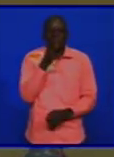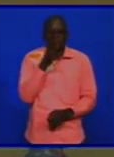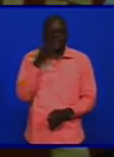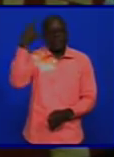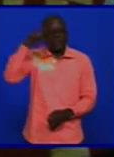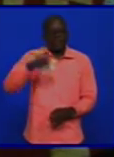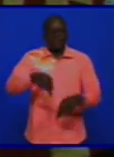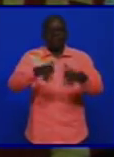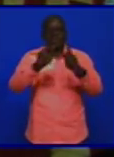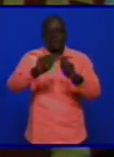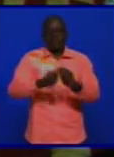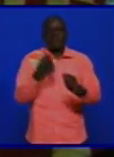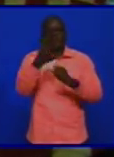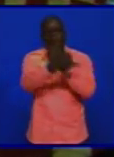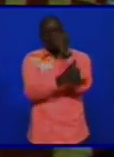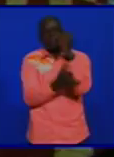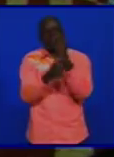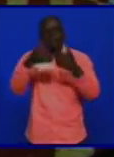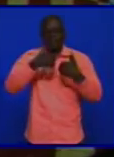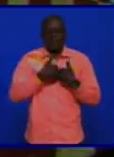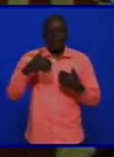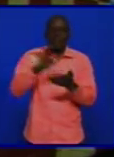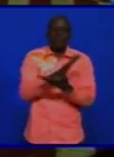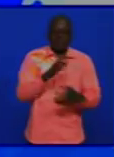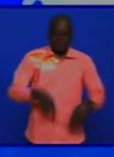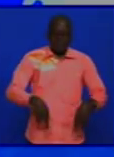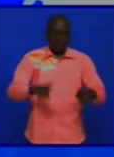à chaque pays de disposer d'une feuille de route sur la question.